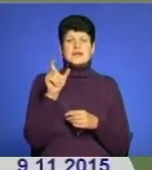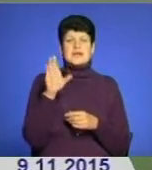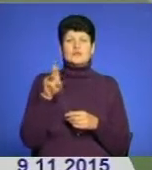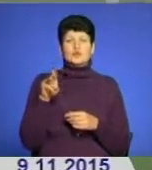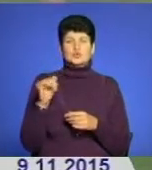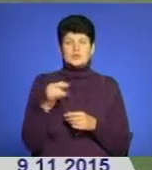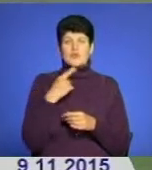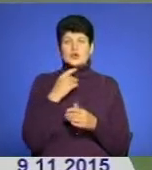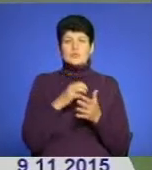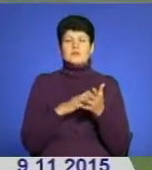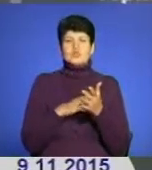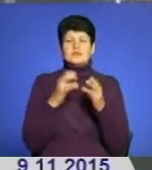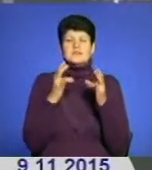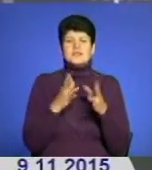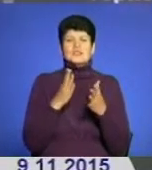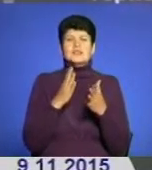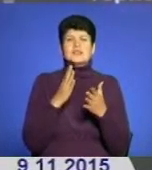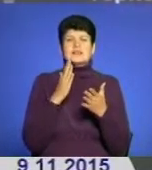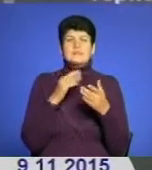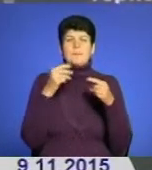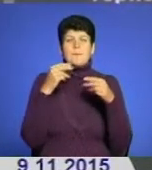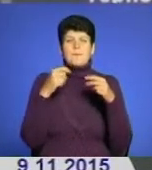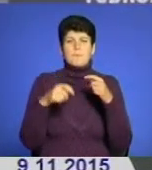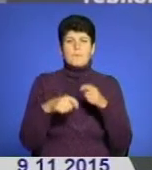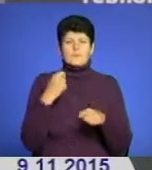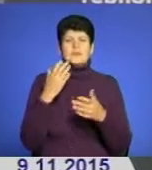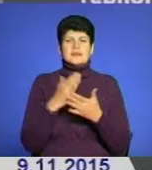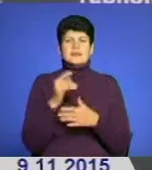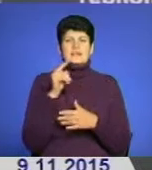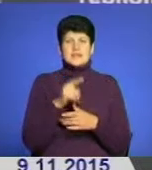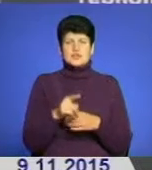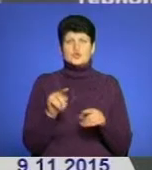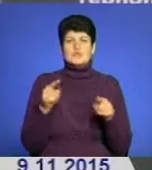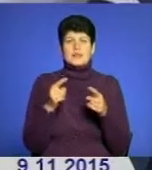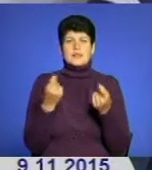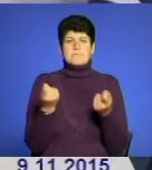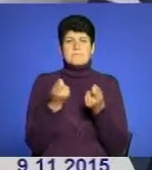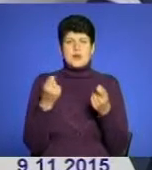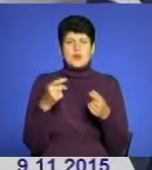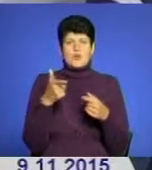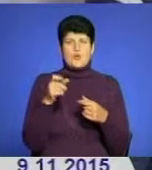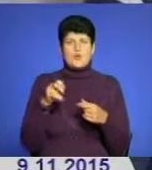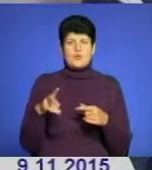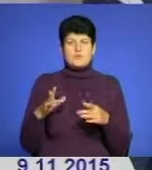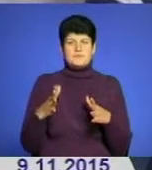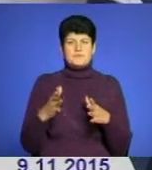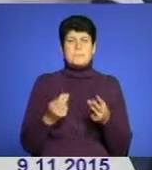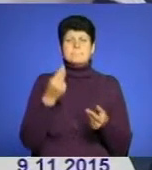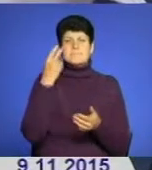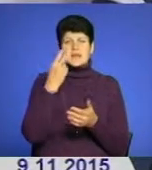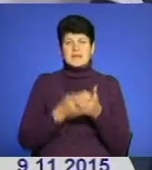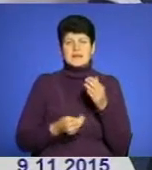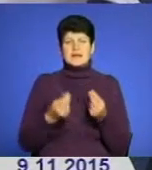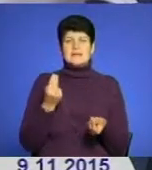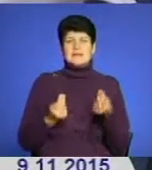причиною невдачі його підопічних є те, що вони створили недостатньо голових моментів. Знову проіграли гру,